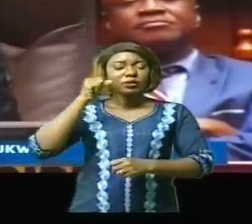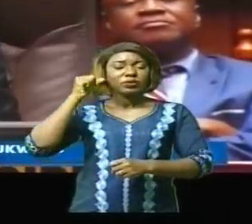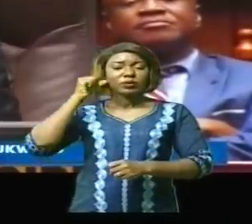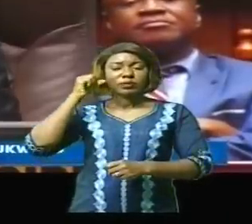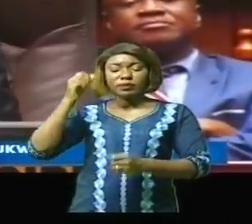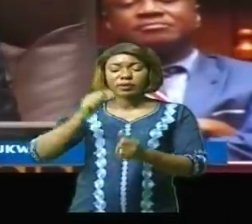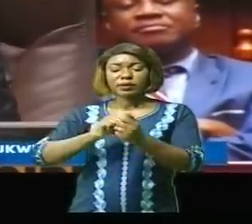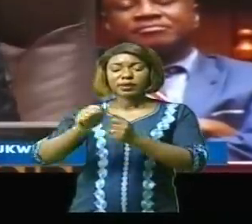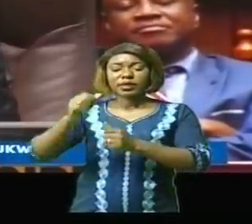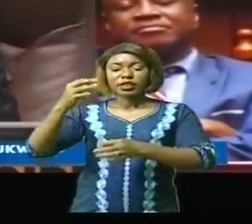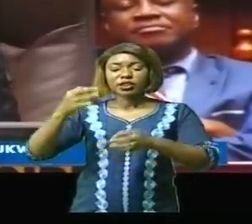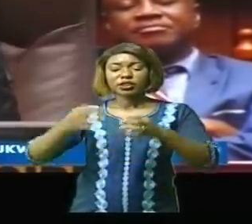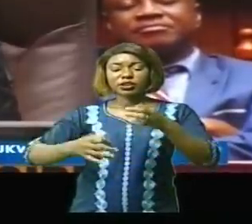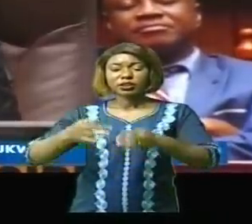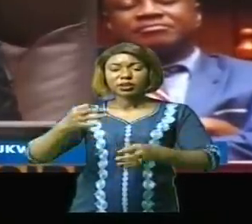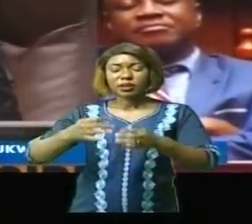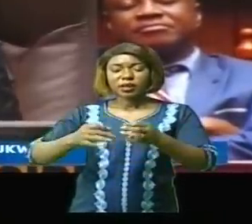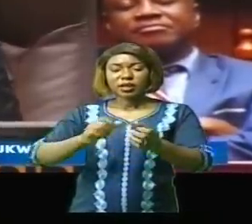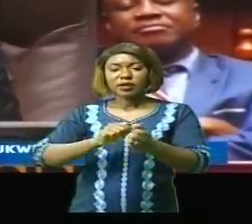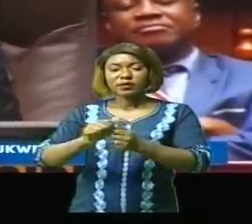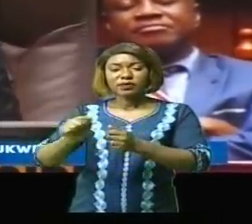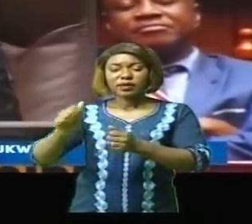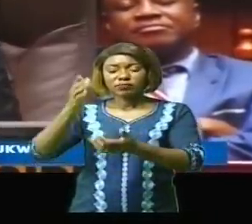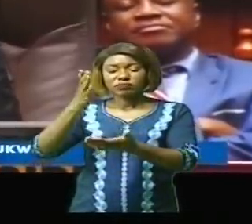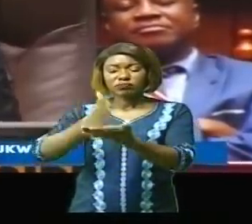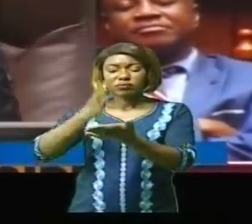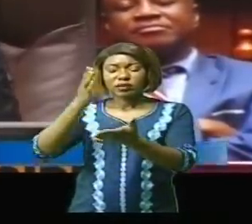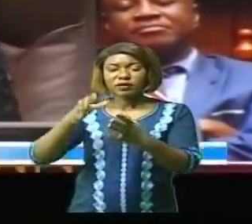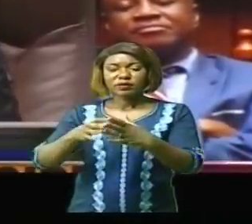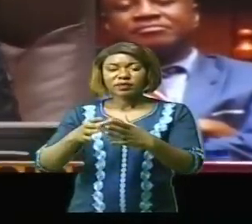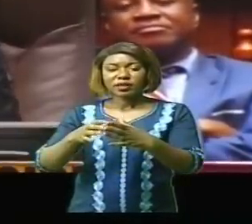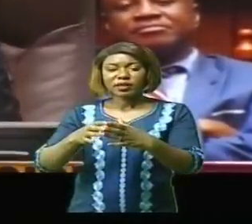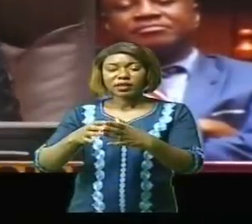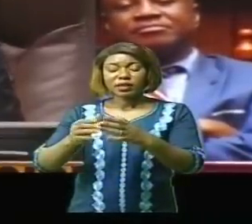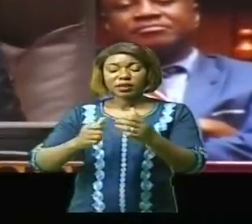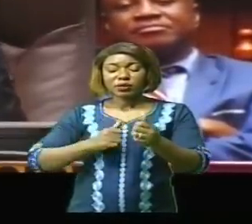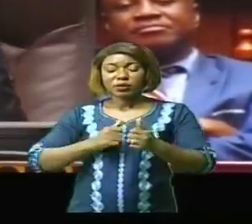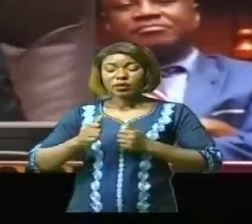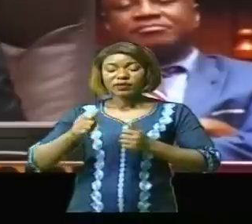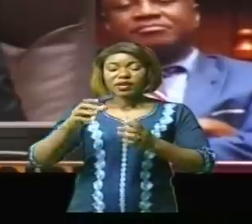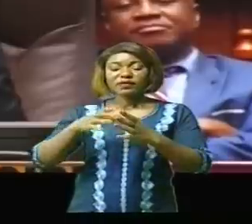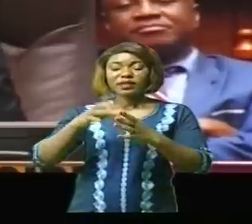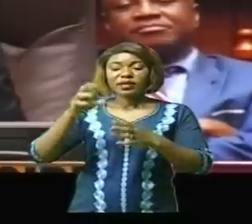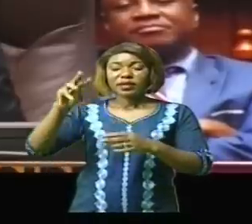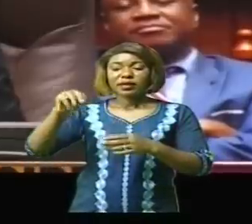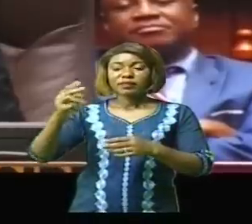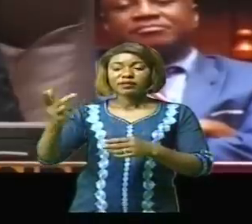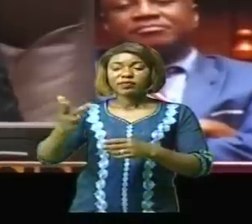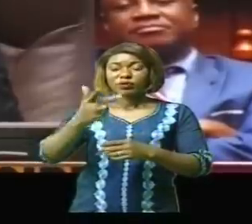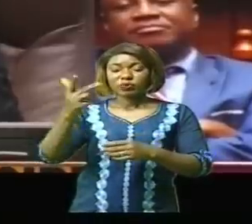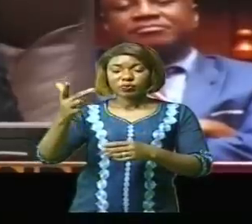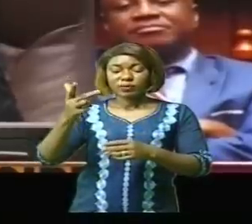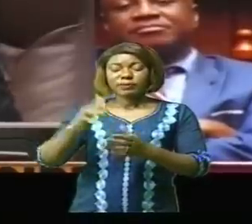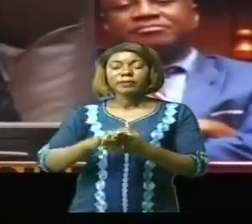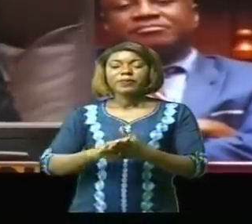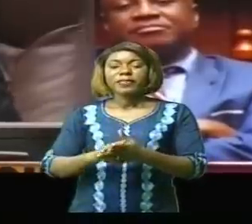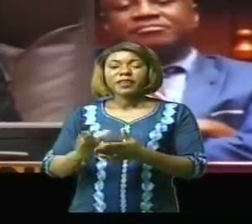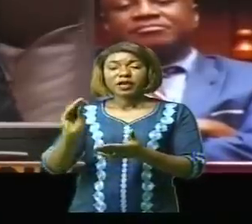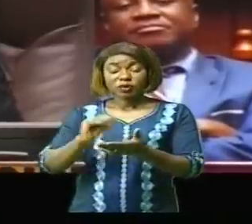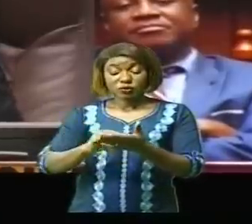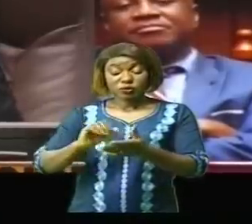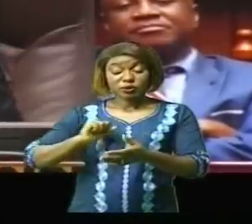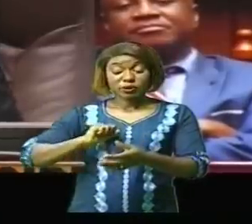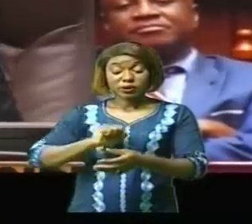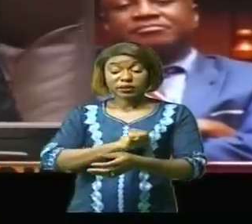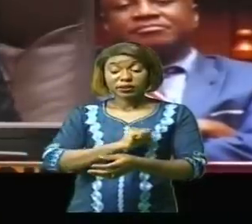de la gestion de cette crise avec la rébellion du M23. Pour sa part, le Sénat